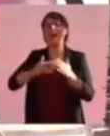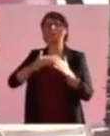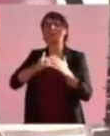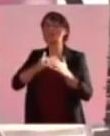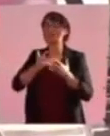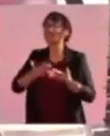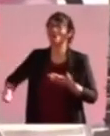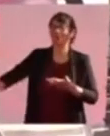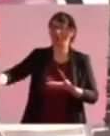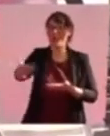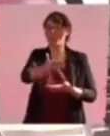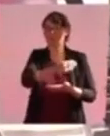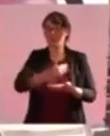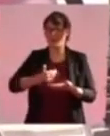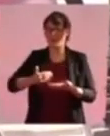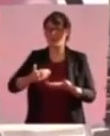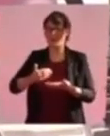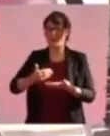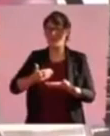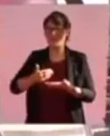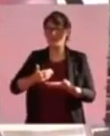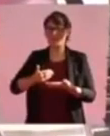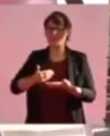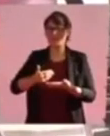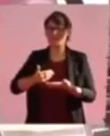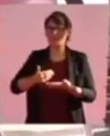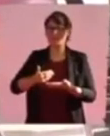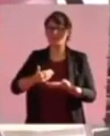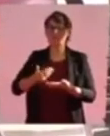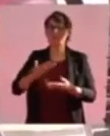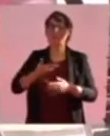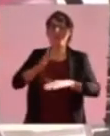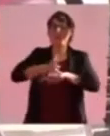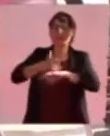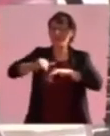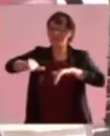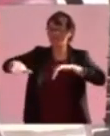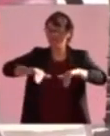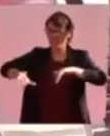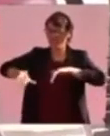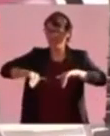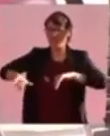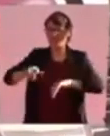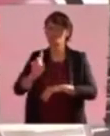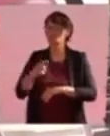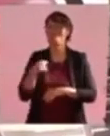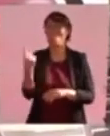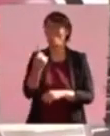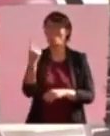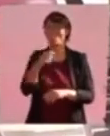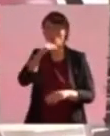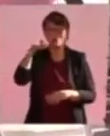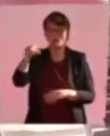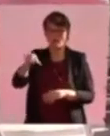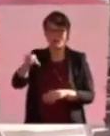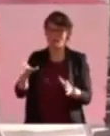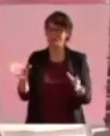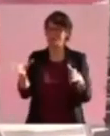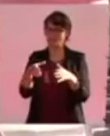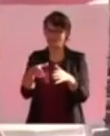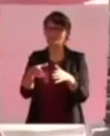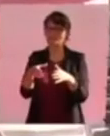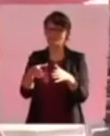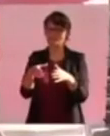superi la frammentazione degli interventi e delle competenze legislative in capo a stato comuni regioni soprattutto in tema di